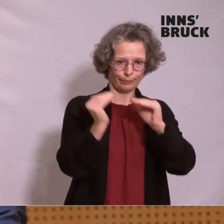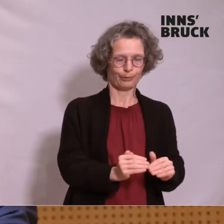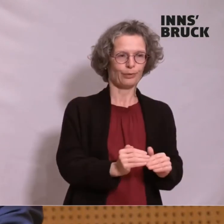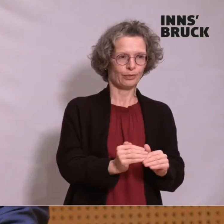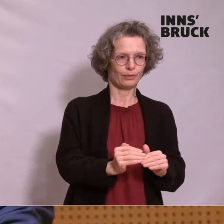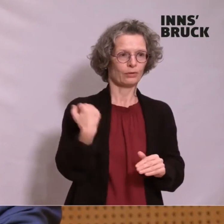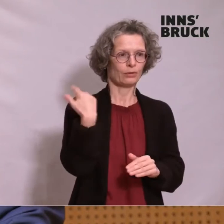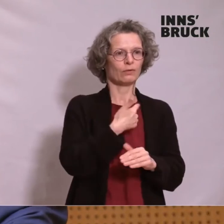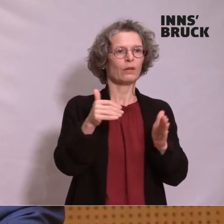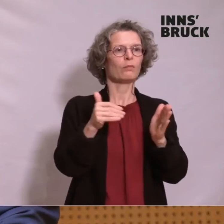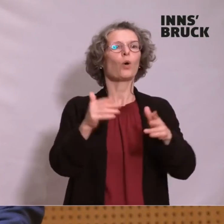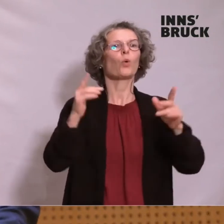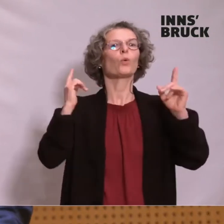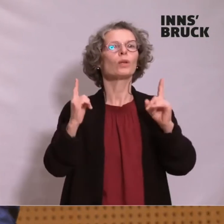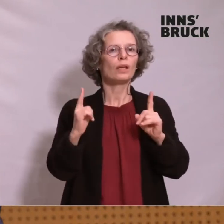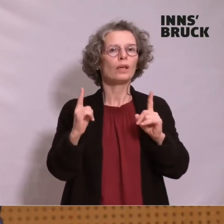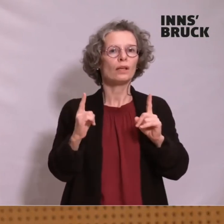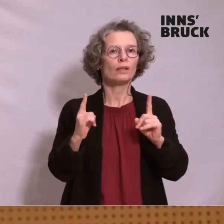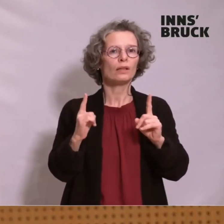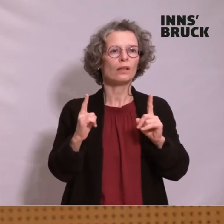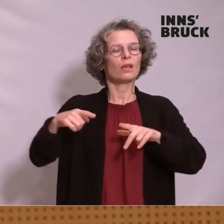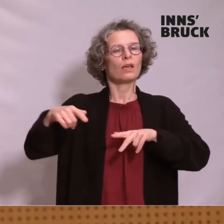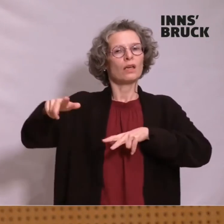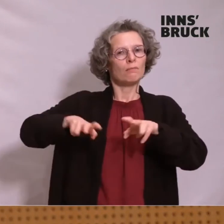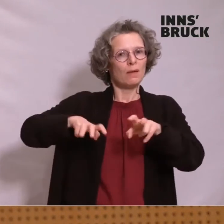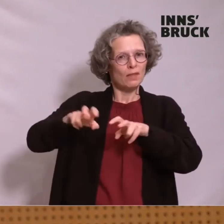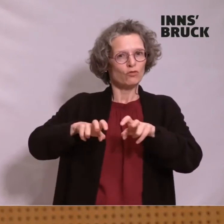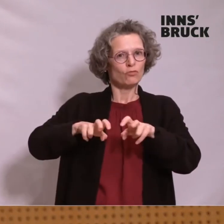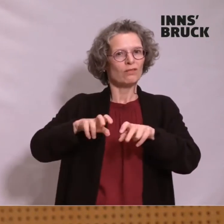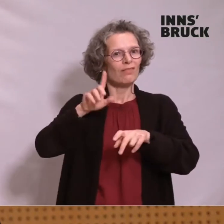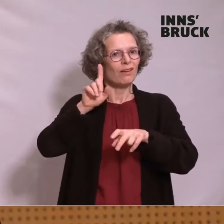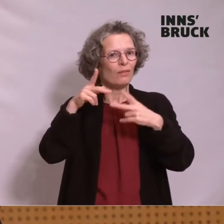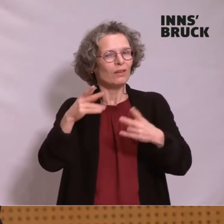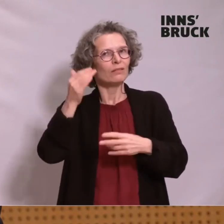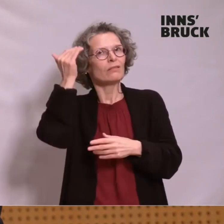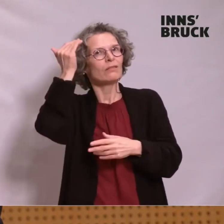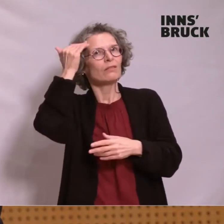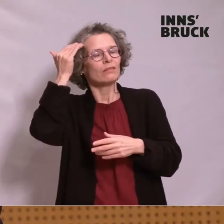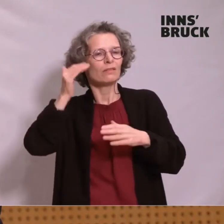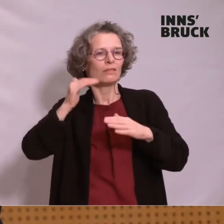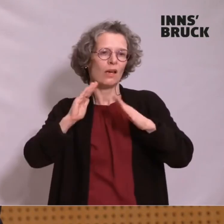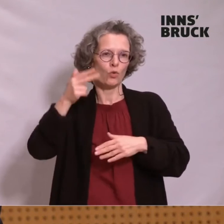dringend Management bei Hausverstand, bei Verantwortung.